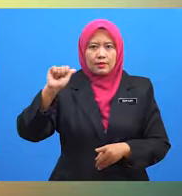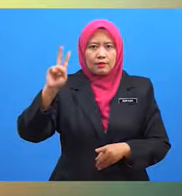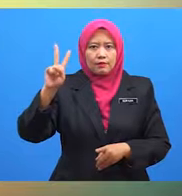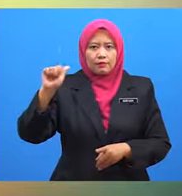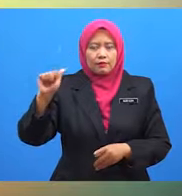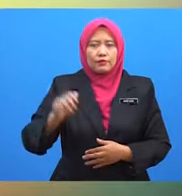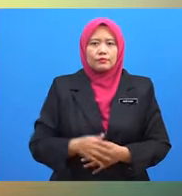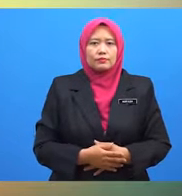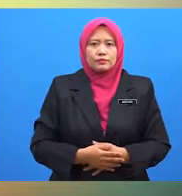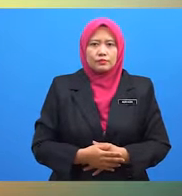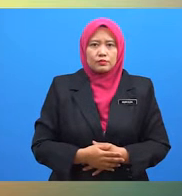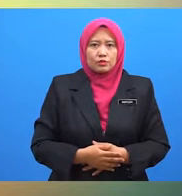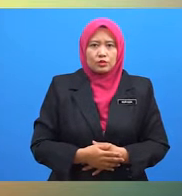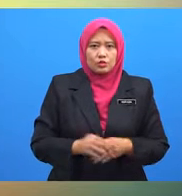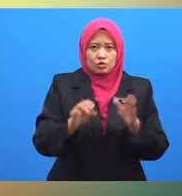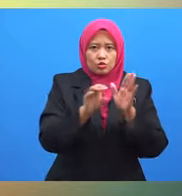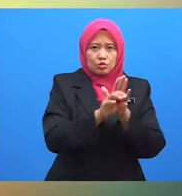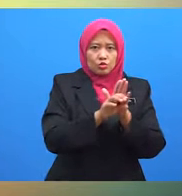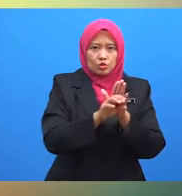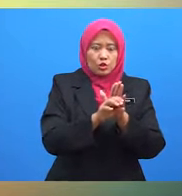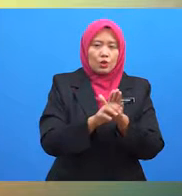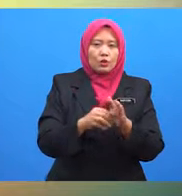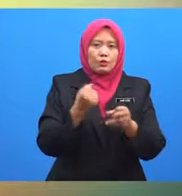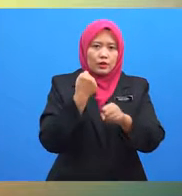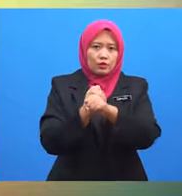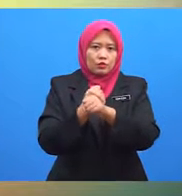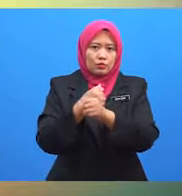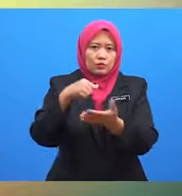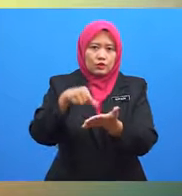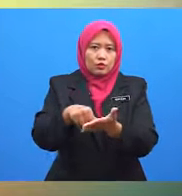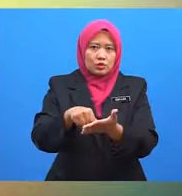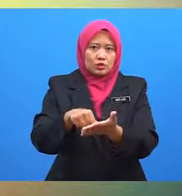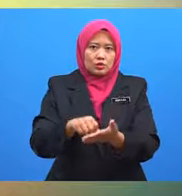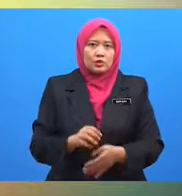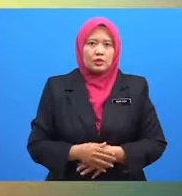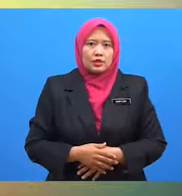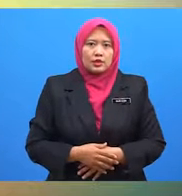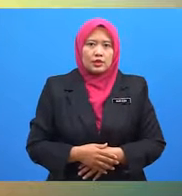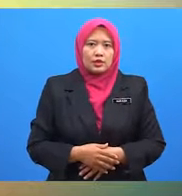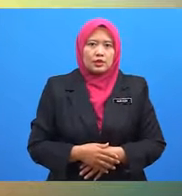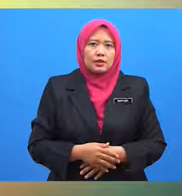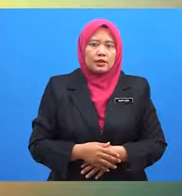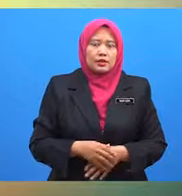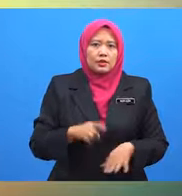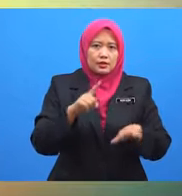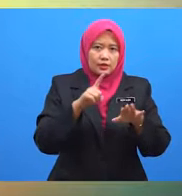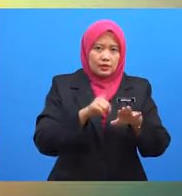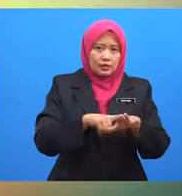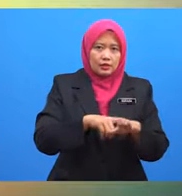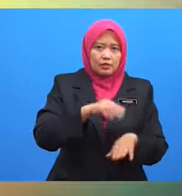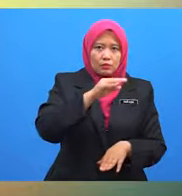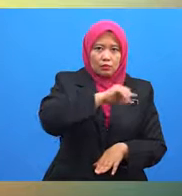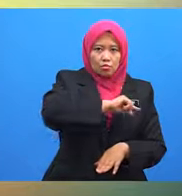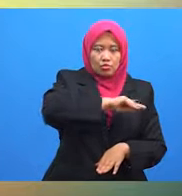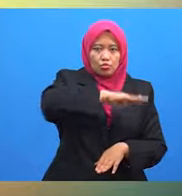ialah batu bersurat di kedudukan Bukit Palembang 683 Masihi atau